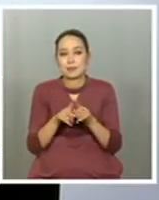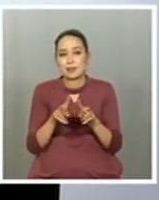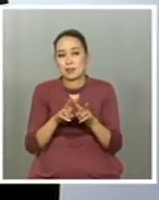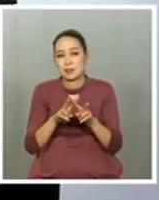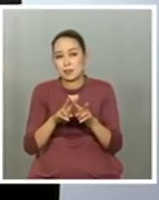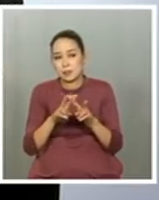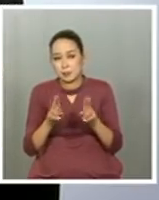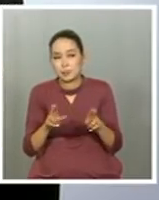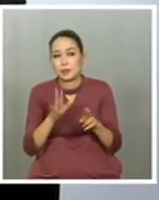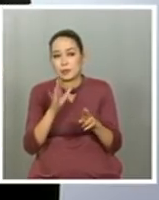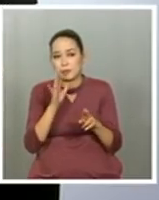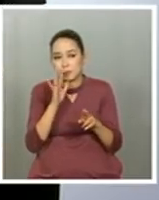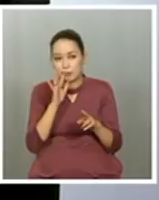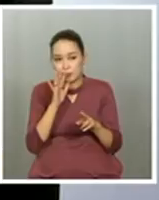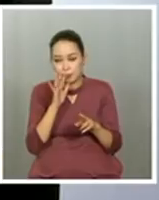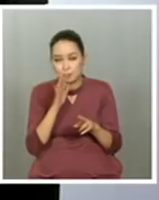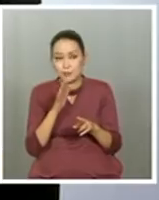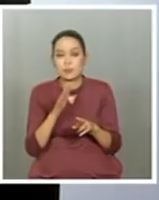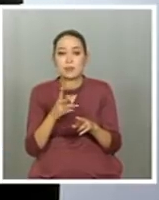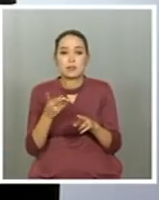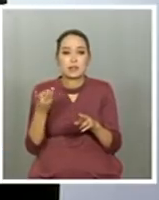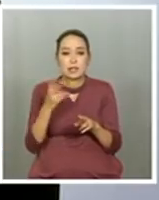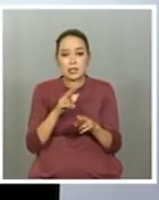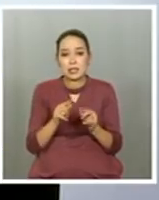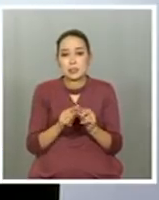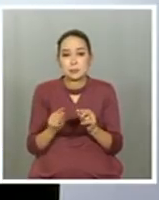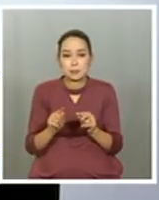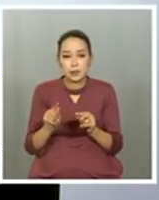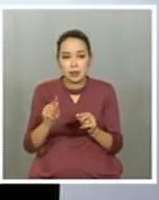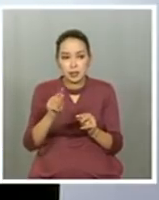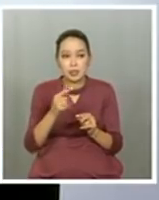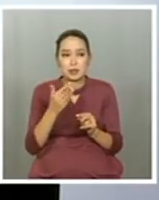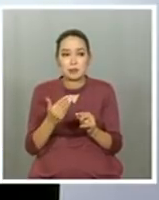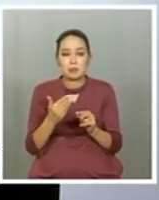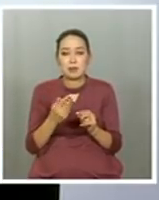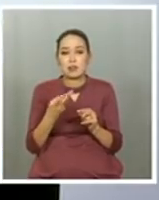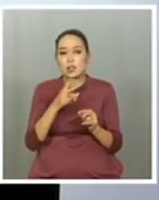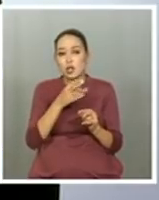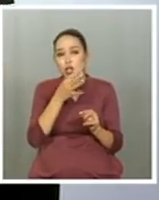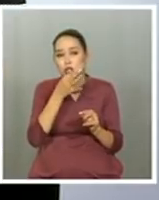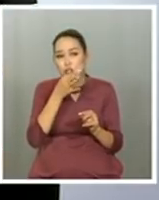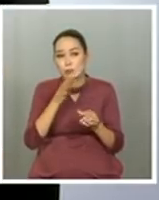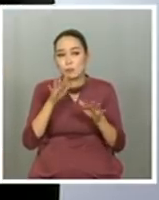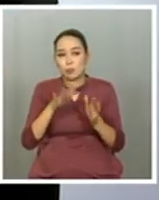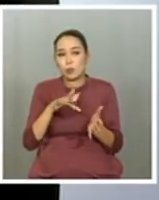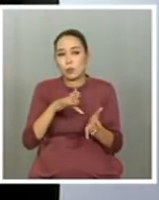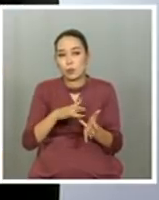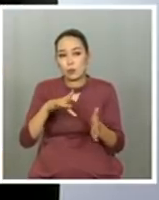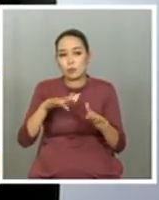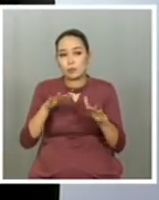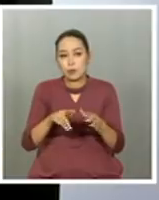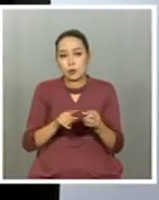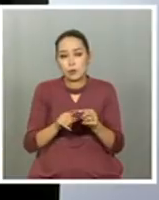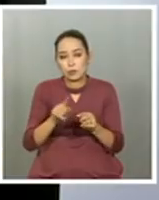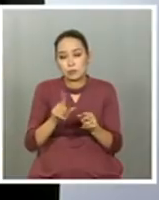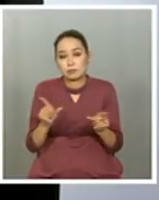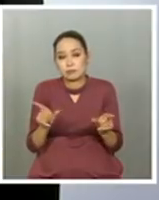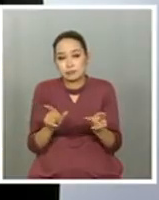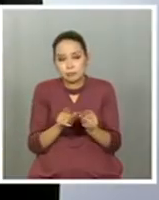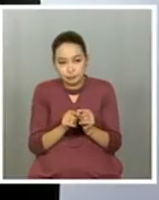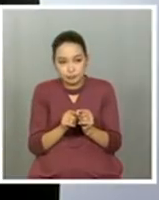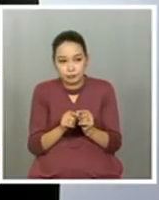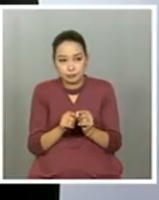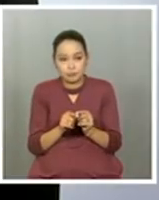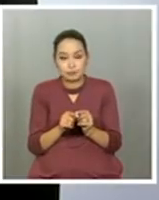уақытта екі спермидің екі жұмыртқа жасушасы мен орталық жасушасына қосылуын